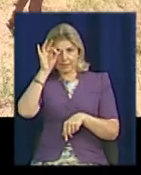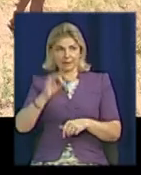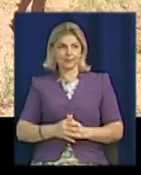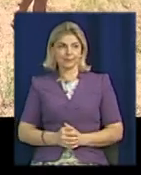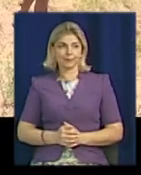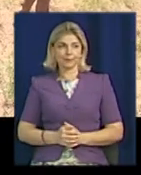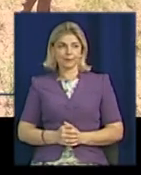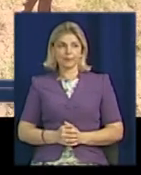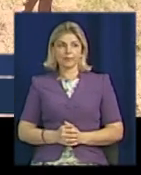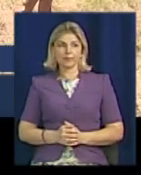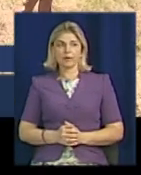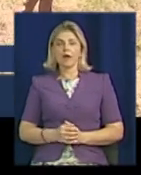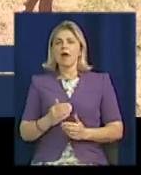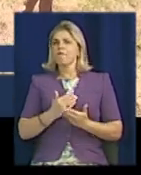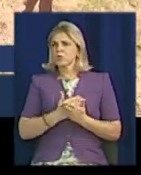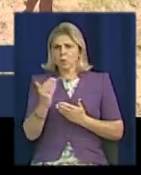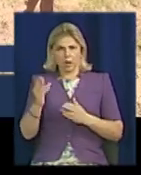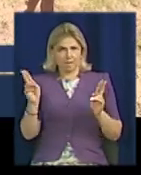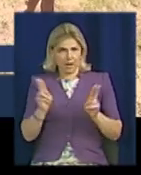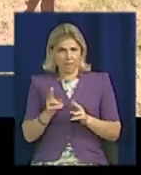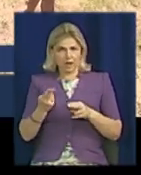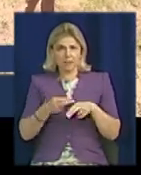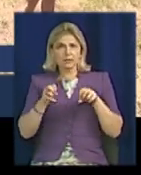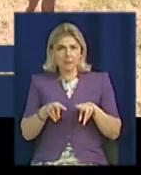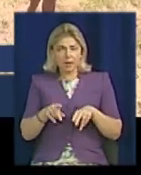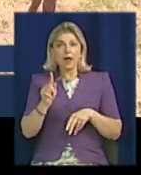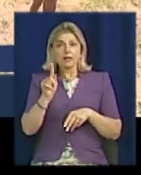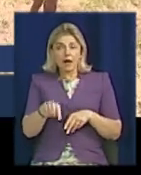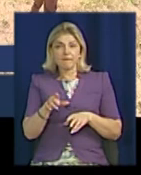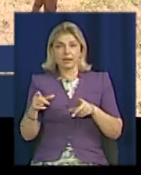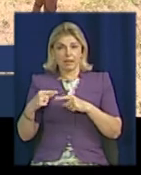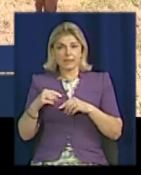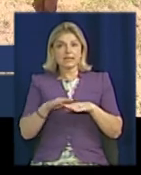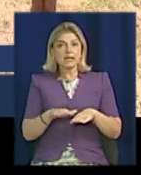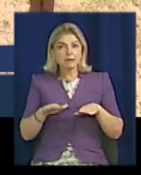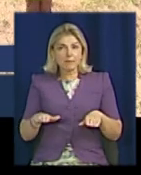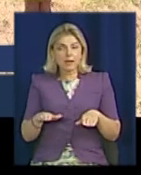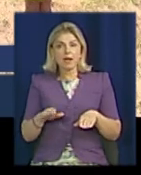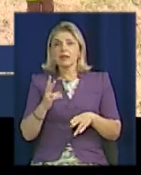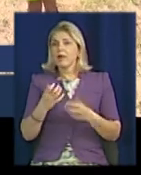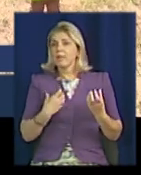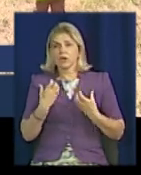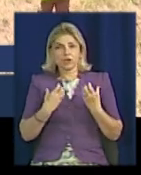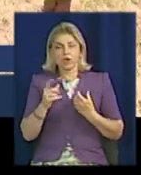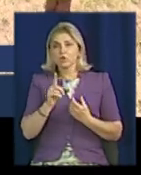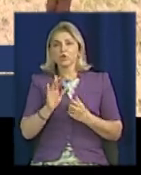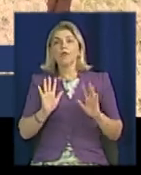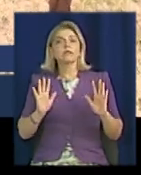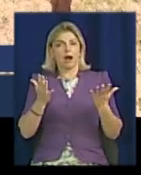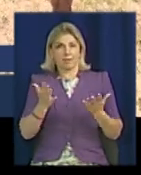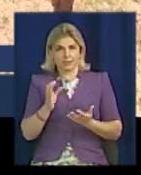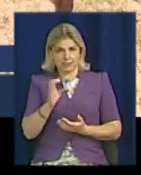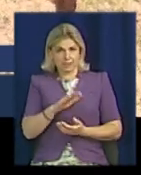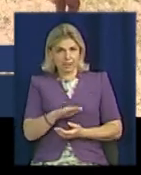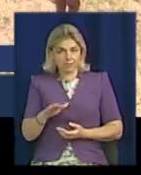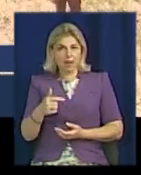Високі правила безпеки, і ми навіть з дітьми не переживаємо за те, що з ними трапиться. І